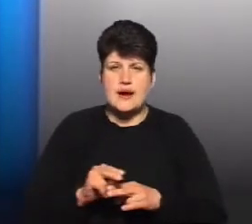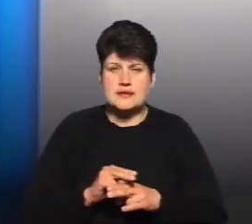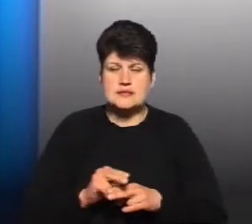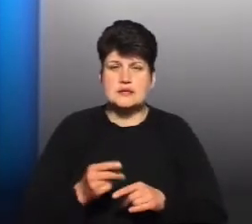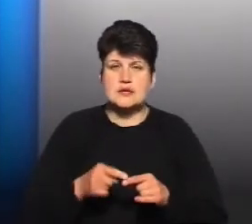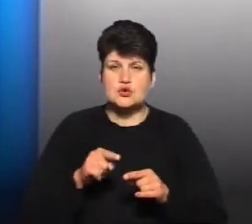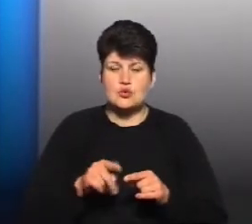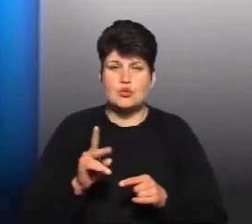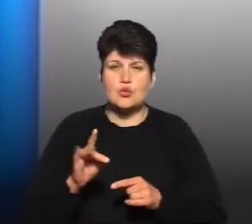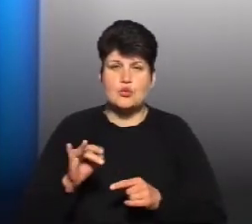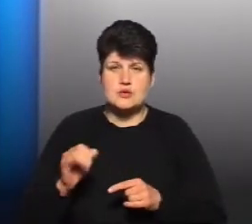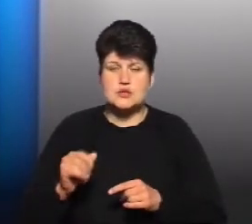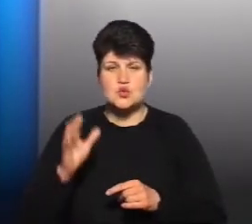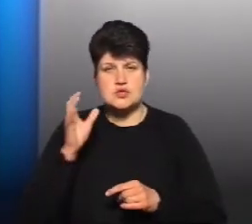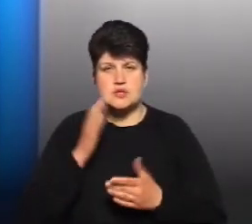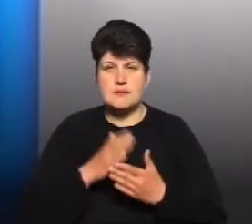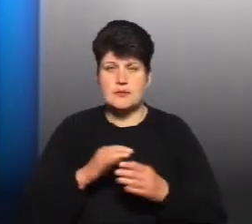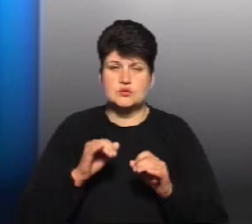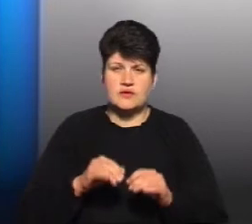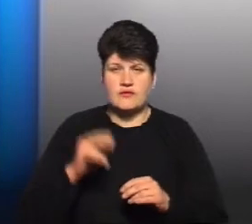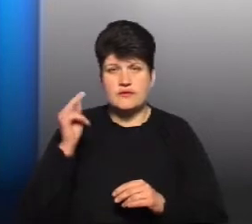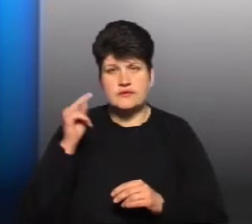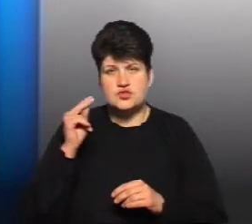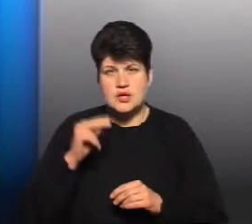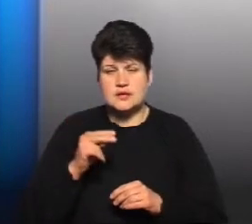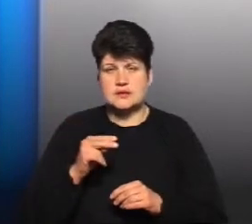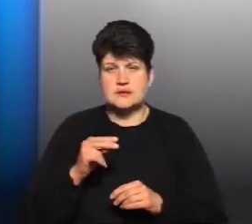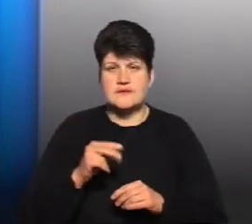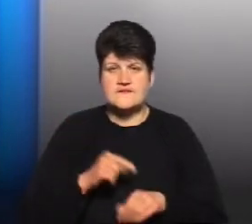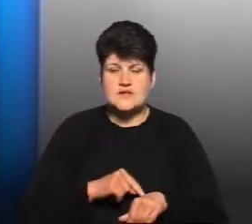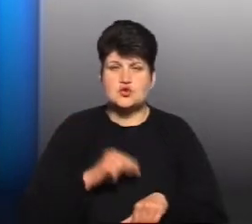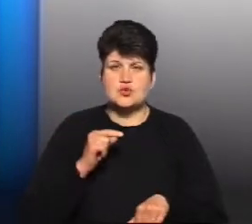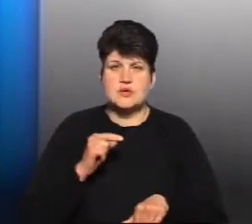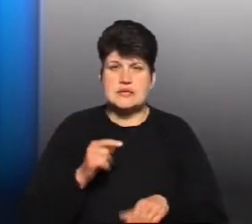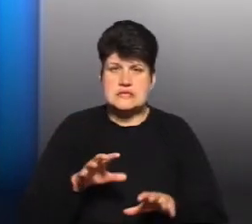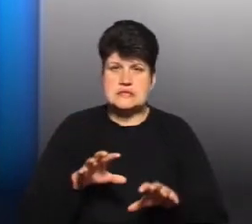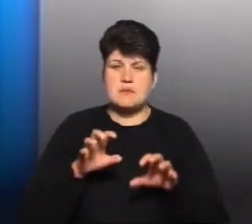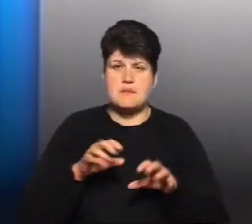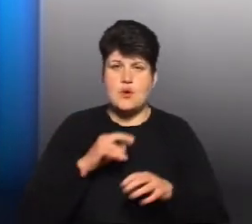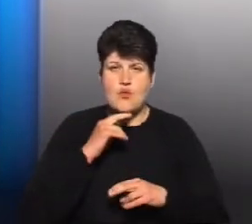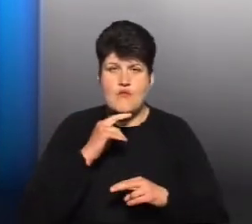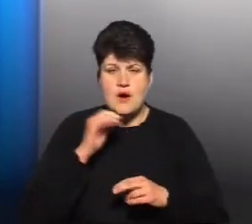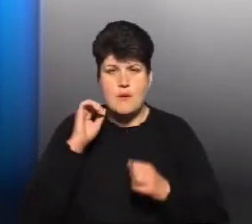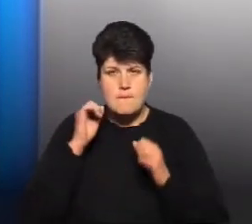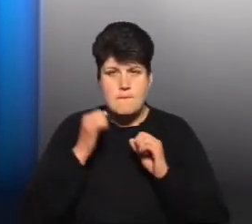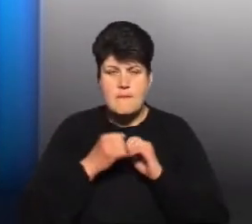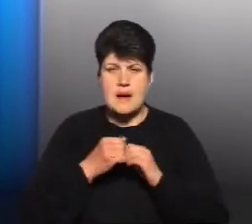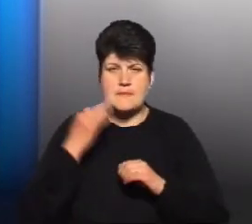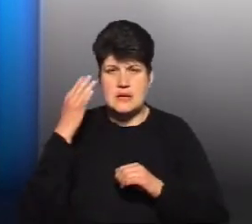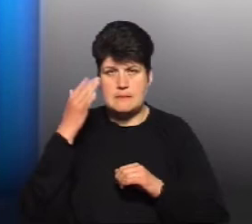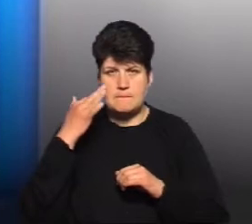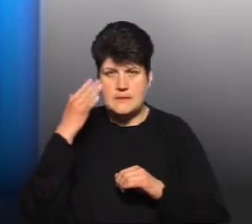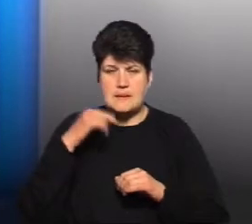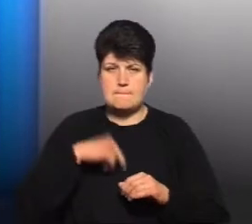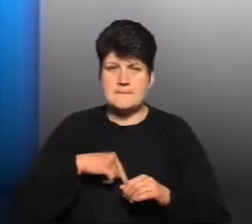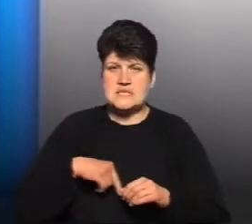курсі слухачі мають змогу вивчати відчуття, сприймання, увагу, пам'ять і мислення. Психолог